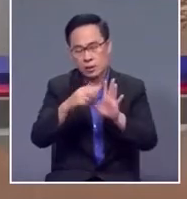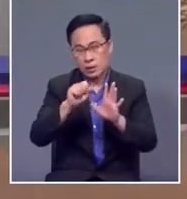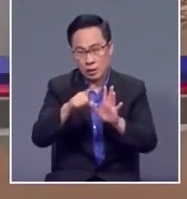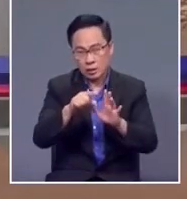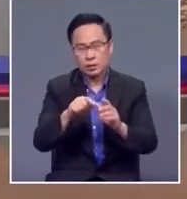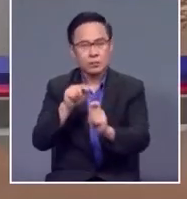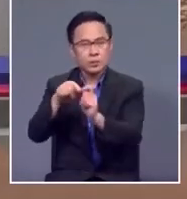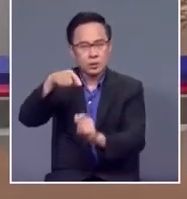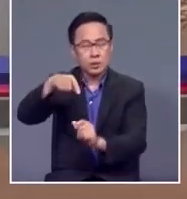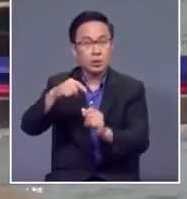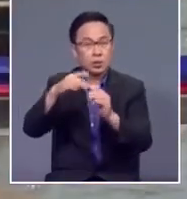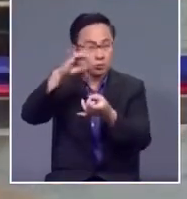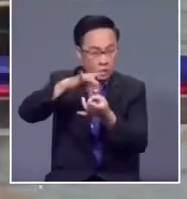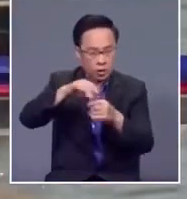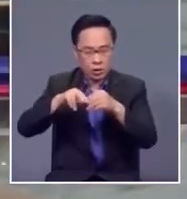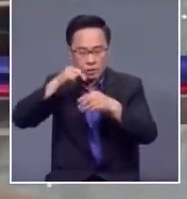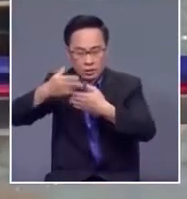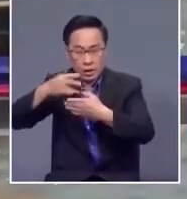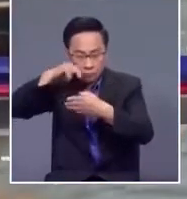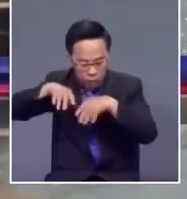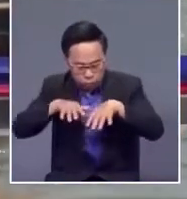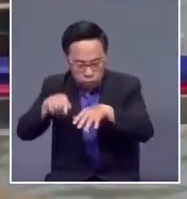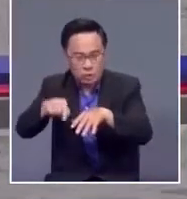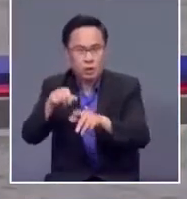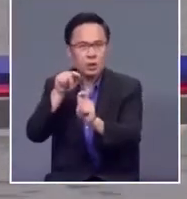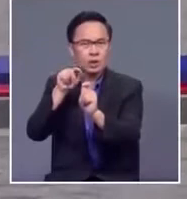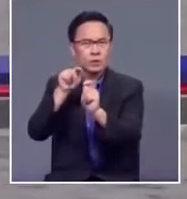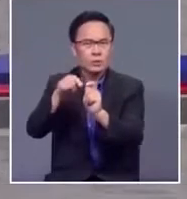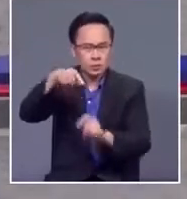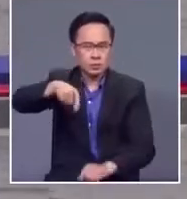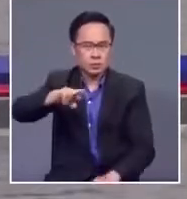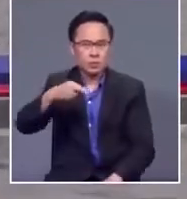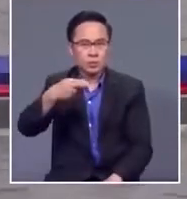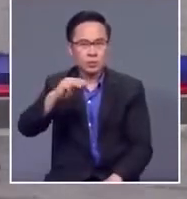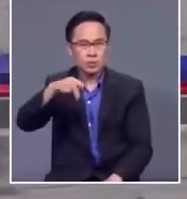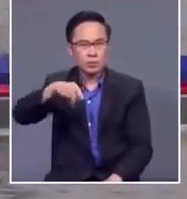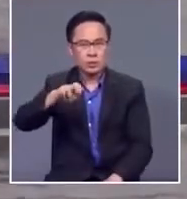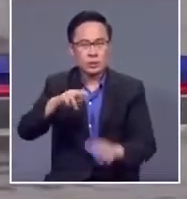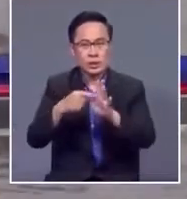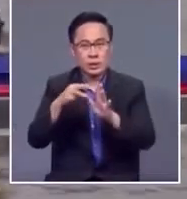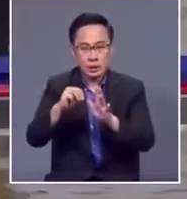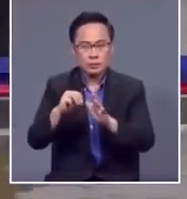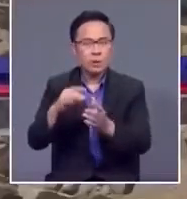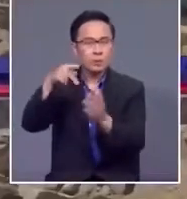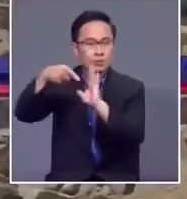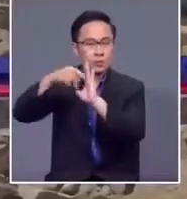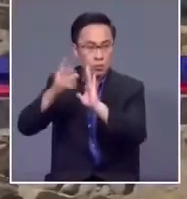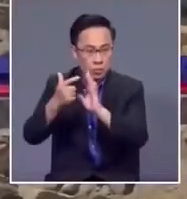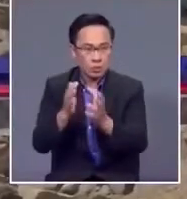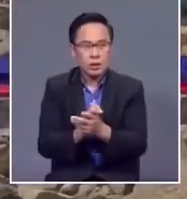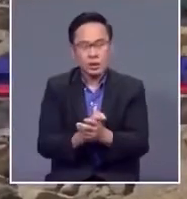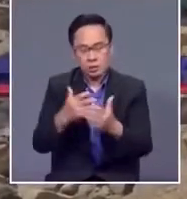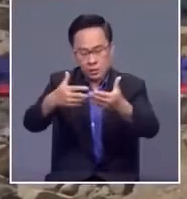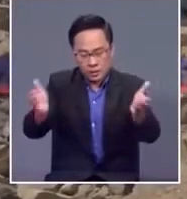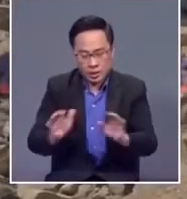คืออย่างน้อยชาวบ้านก็ได้จับปลาในฤดูทำนานะครับ ค่ะเป็นผลที่เกิด